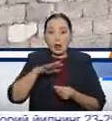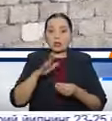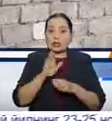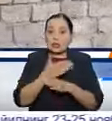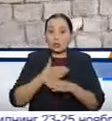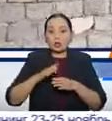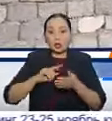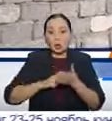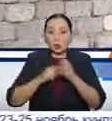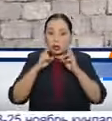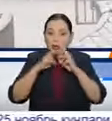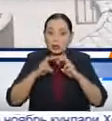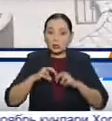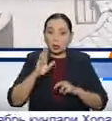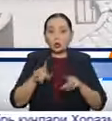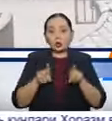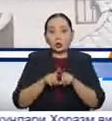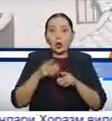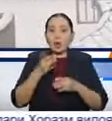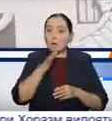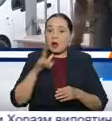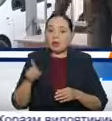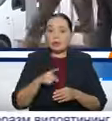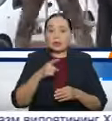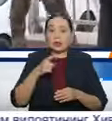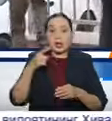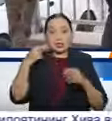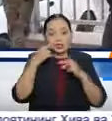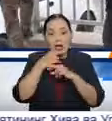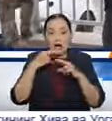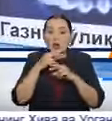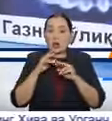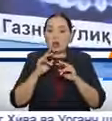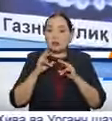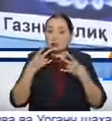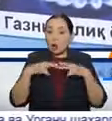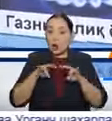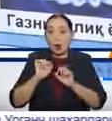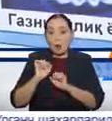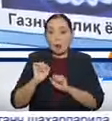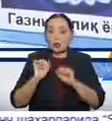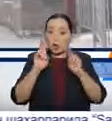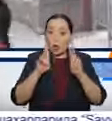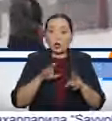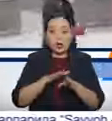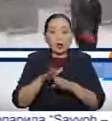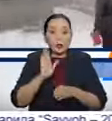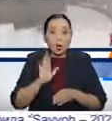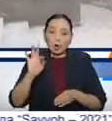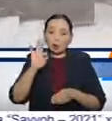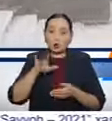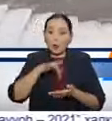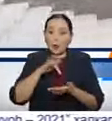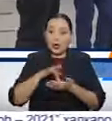taqsimlovchi nuqtalar nazoratdan o'tkazilmoqda. Shuningdek, mavsum davomida is gazidan zaharlanib qolmaslik hamda yong'in xavfsizligi qoidalariga rioya qilish bo'yicha